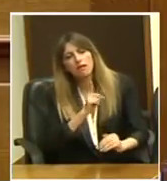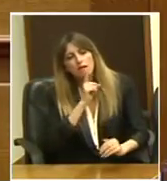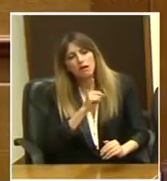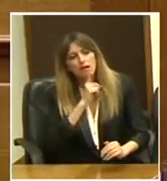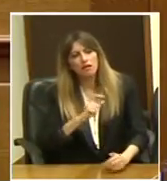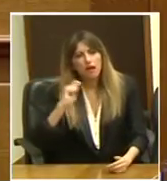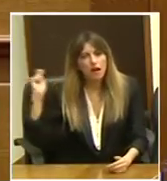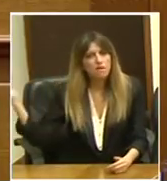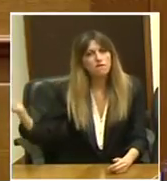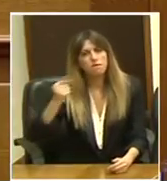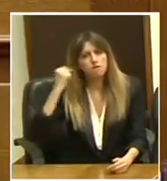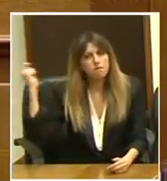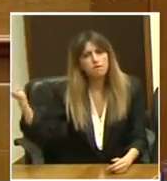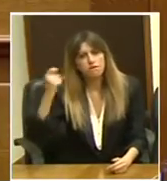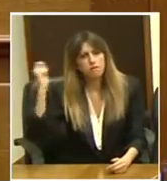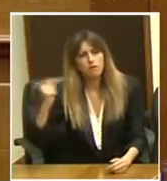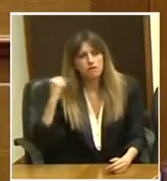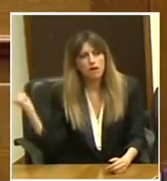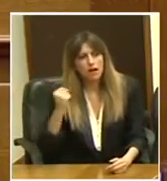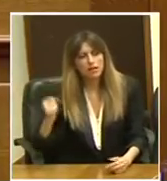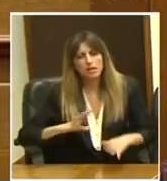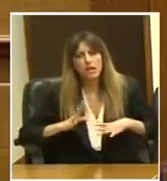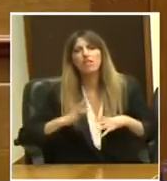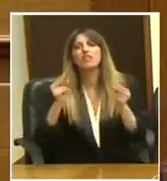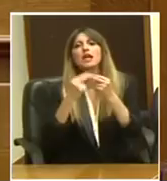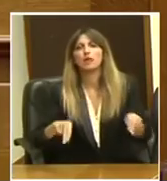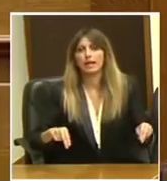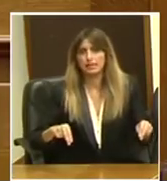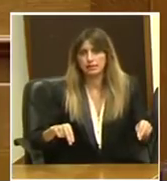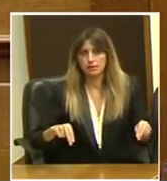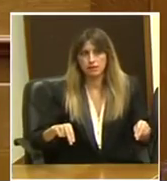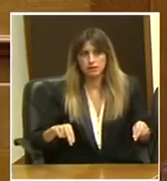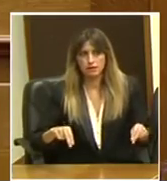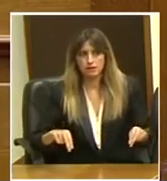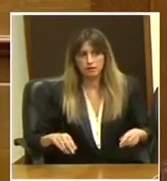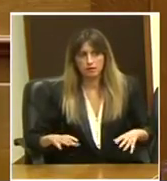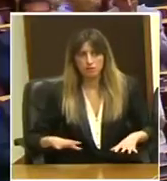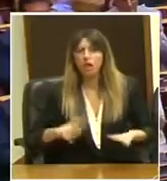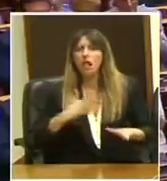θέλουν λύσεις, που θέλουν διαιώνισή τους και δεν τους νοιάζουν οι συνέπειές τους. Ευχαριστώ.